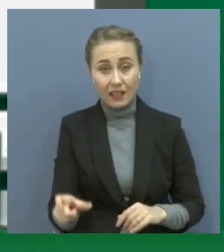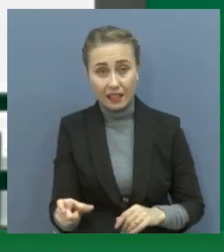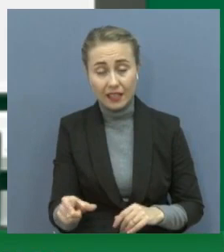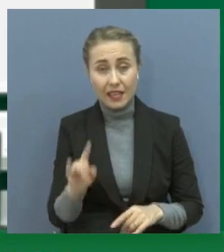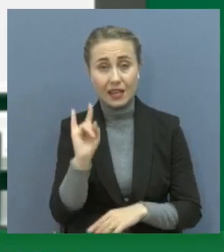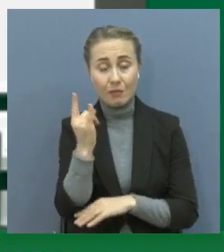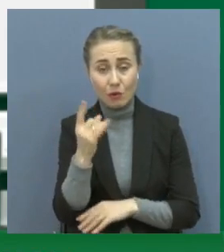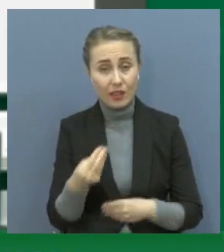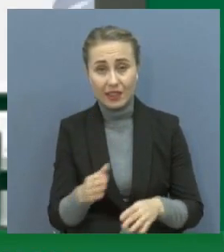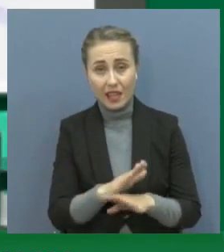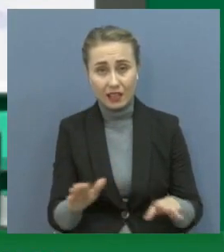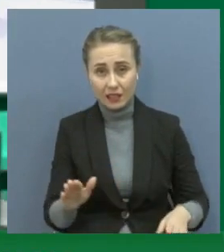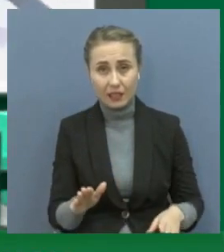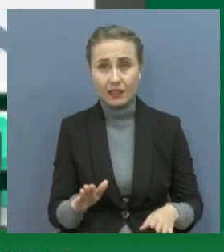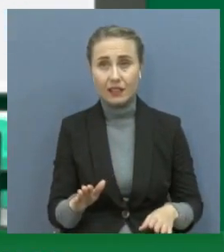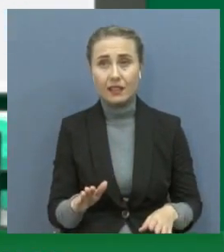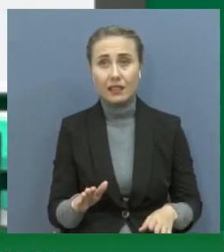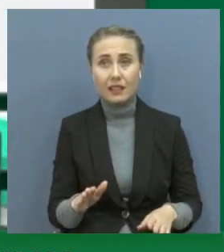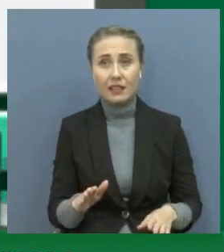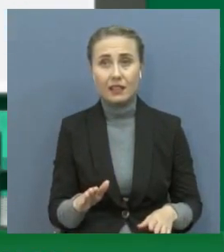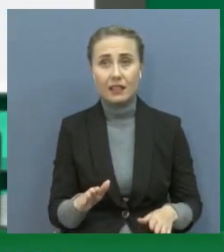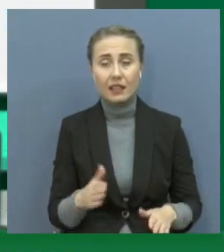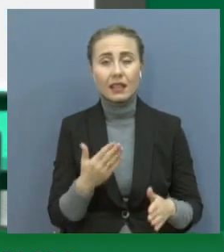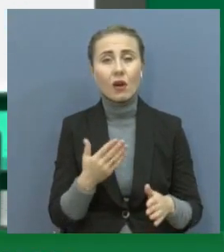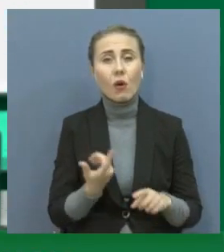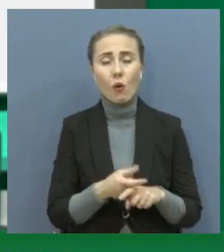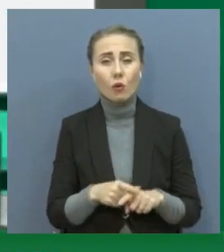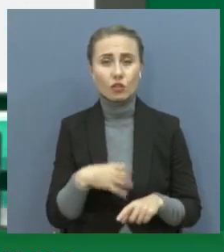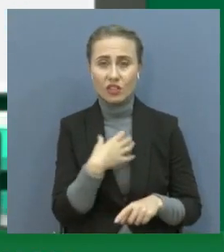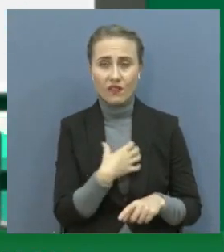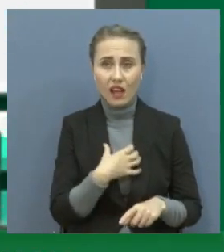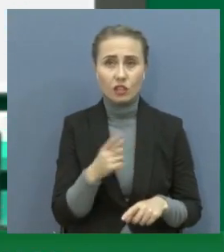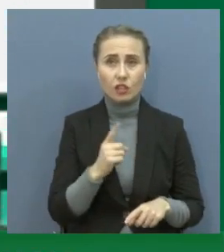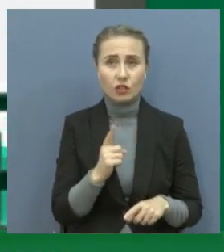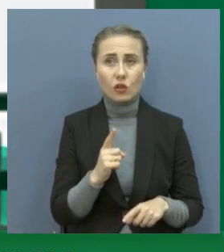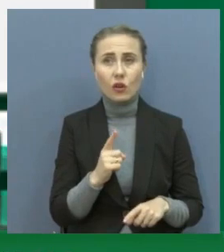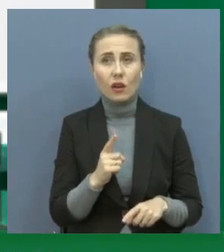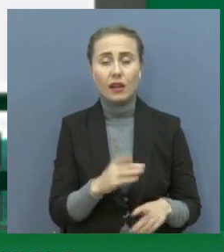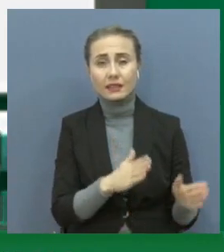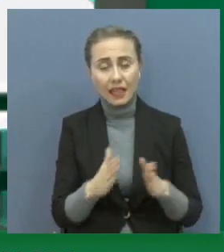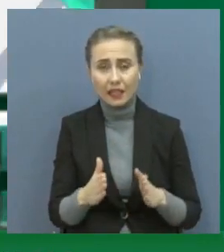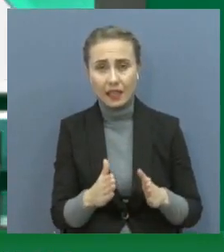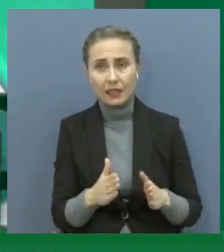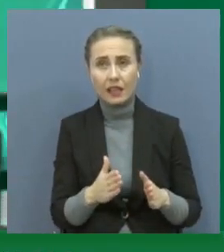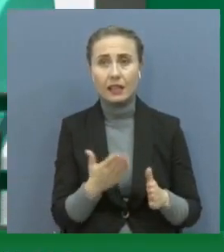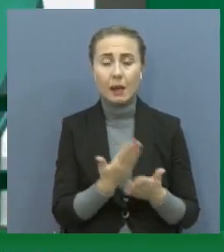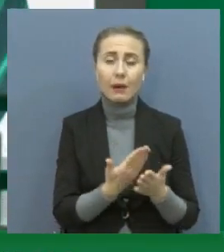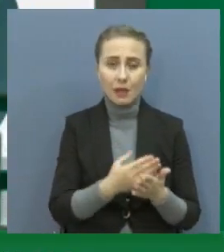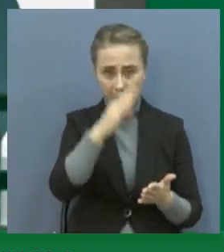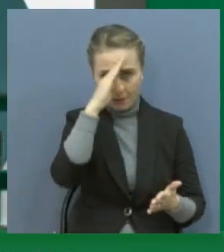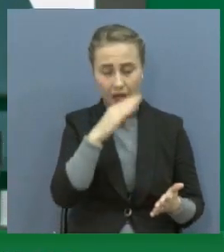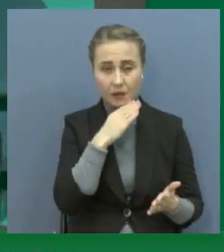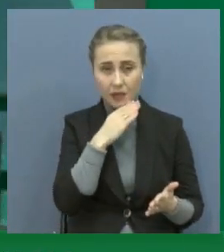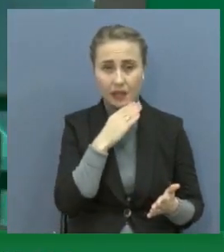детям двойных стандартов, то есть очень важно, чтобы не было двойных стандартов в семье. Это тогда, когда, например, отец